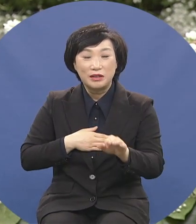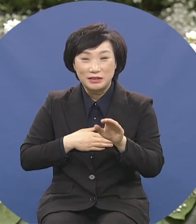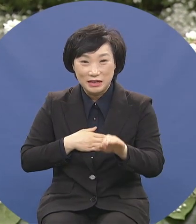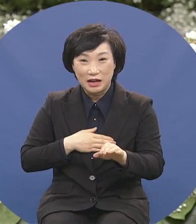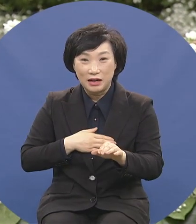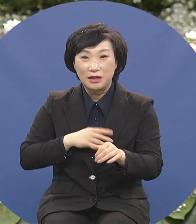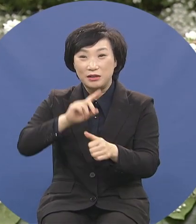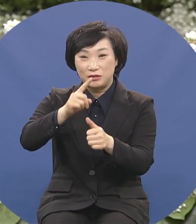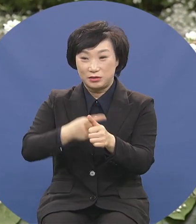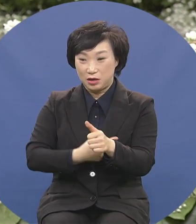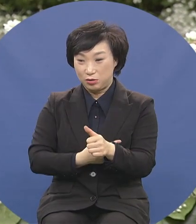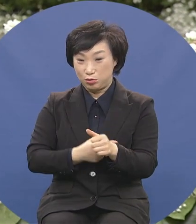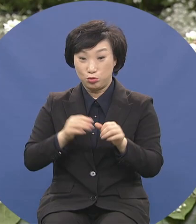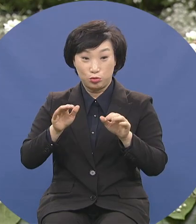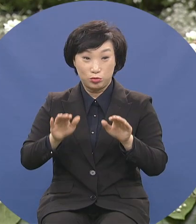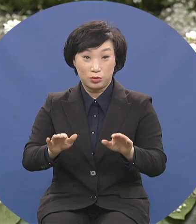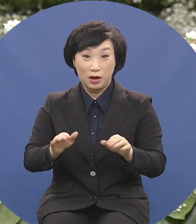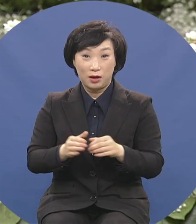당연히